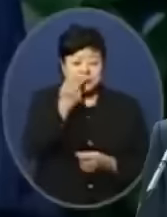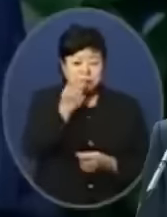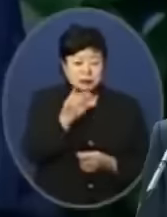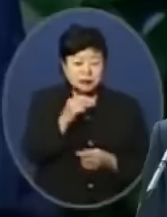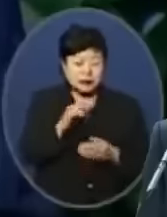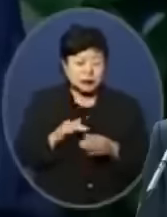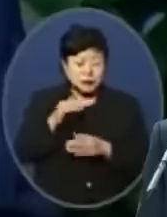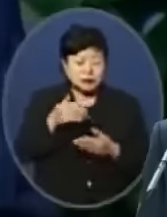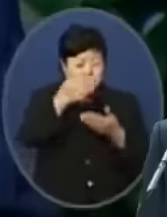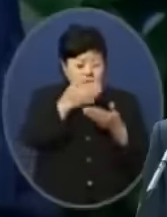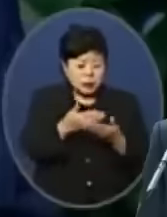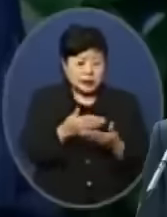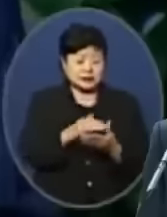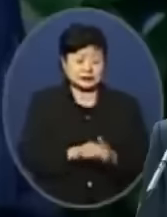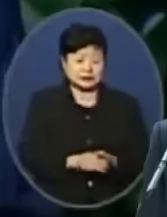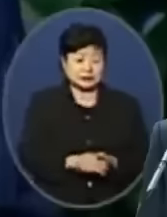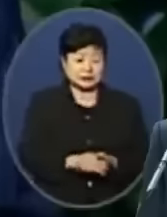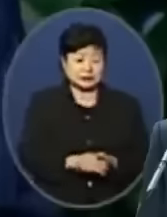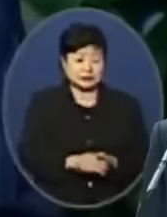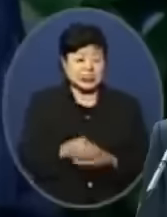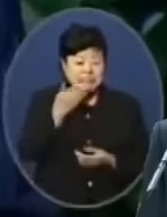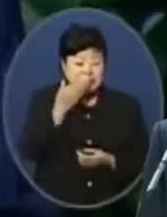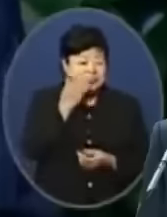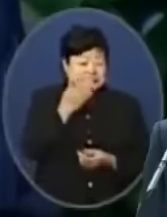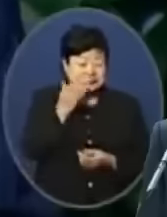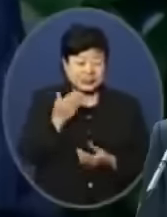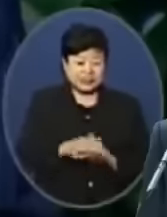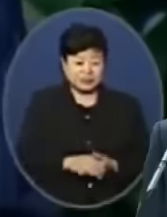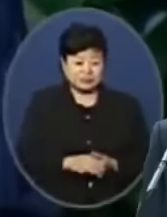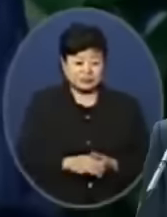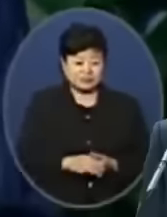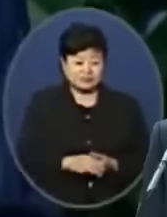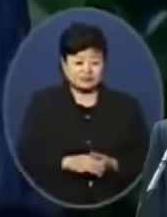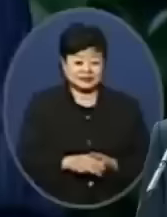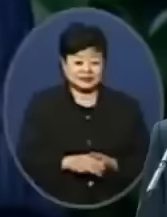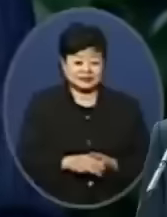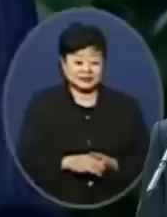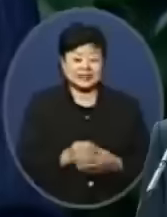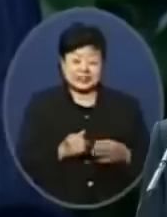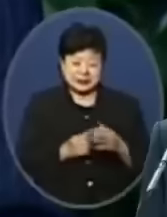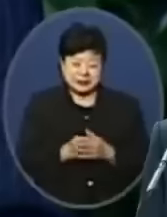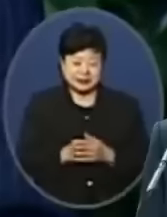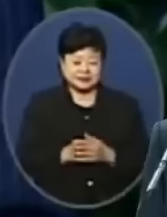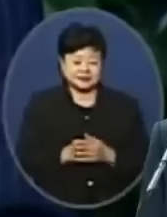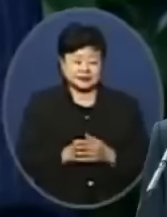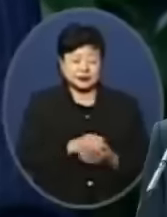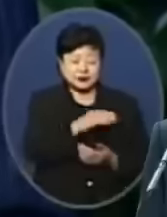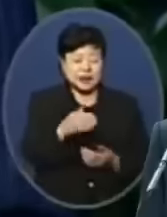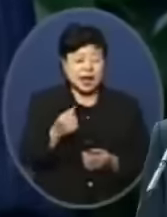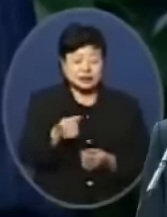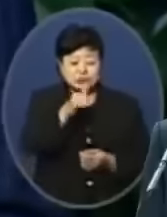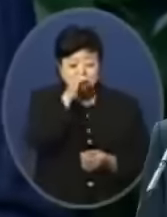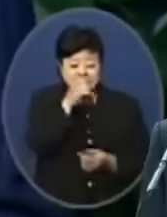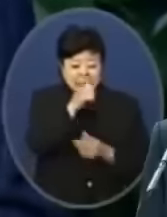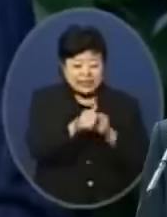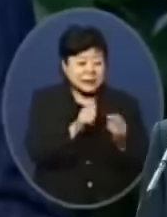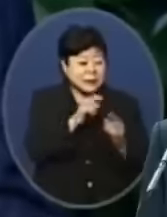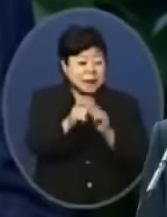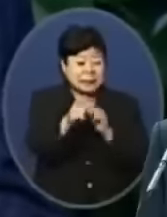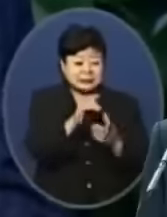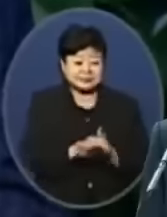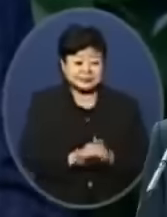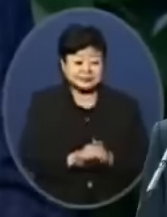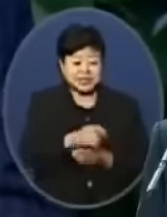얻게 넘치게 얻게 하는 양식이 된단 말입니다. 그러므로 우리가 가지고 있는 이 하나님